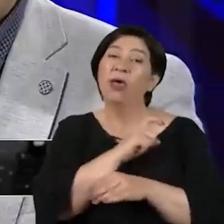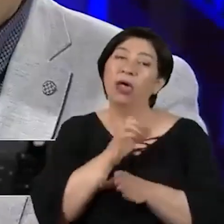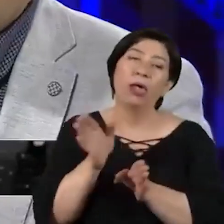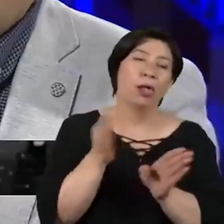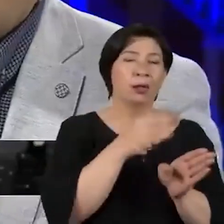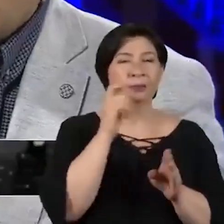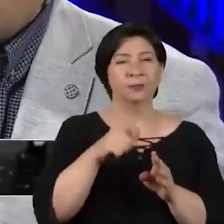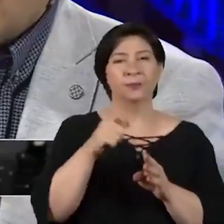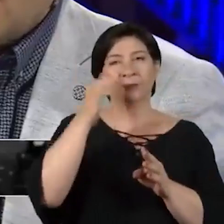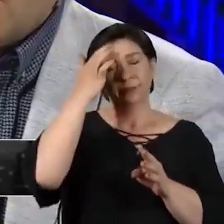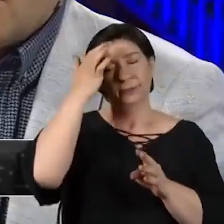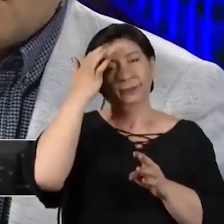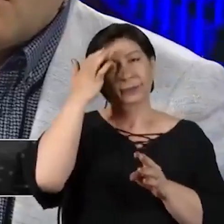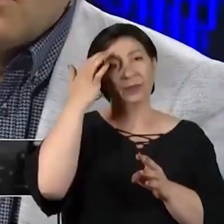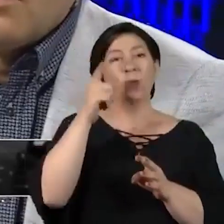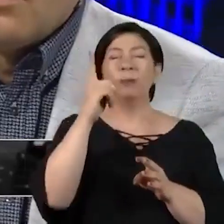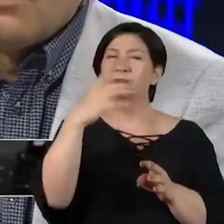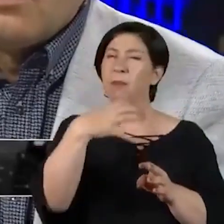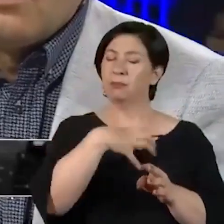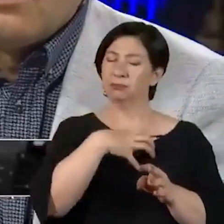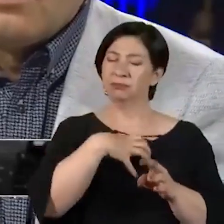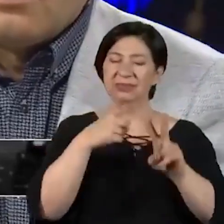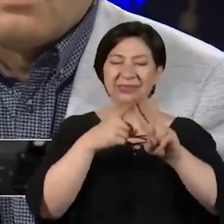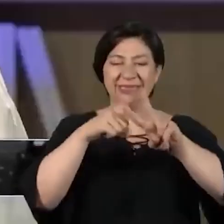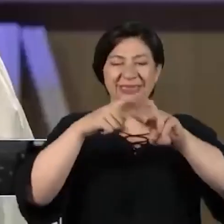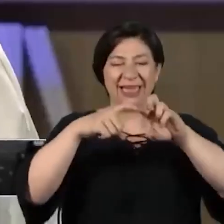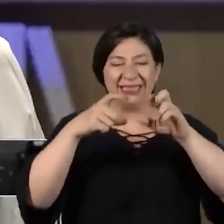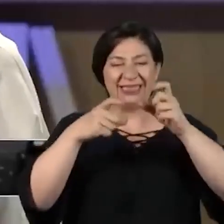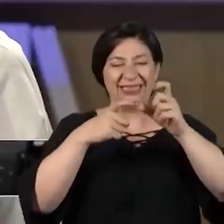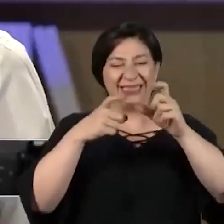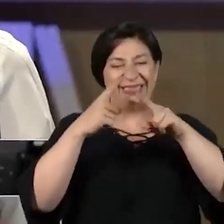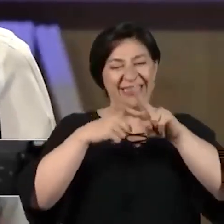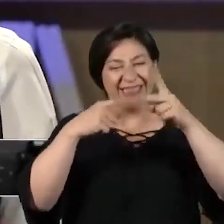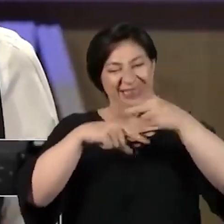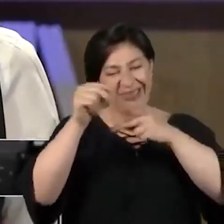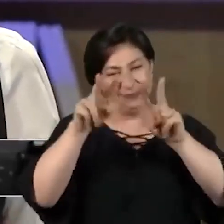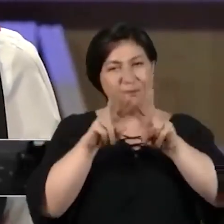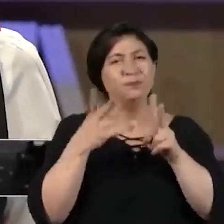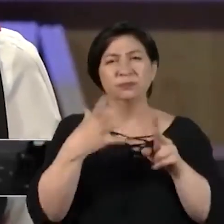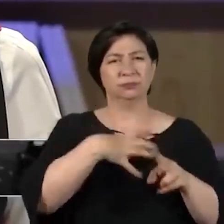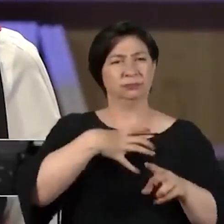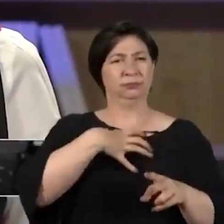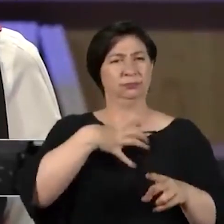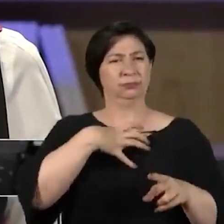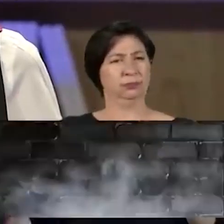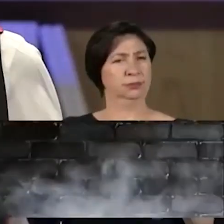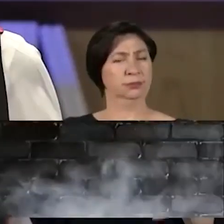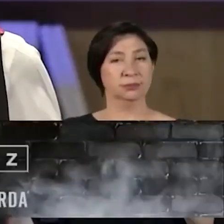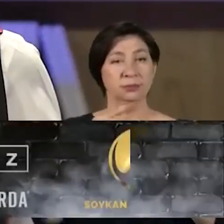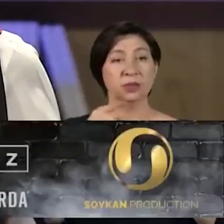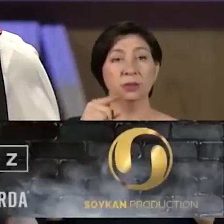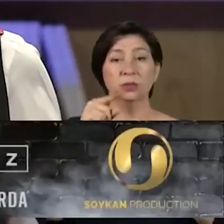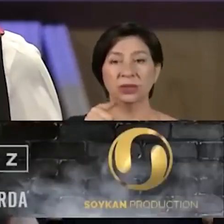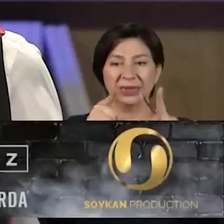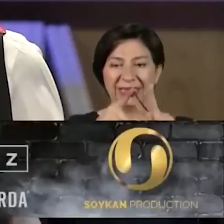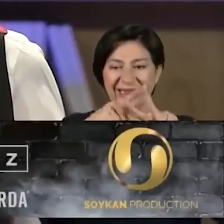Şu narsisizm dedik, evet. Ona da bir dokunalım diğer konuklarımıza söz vermeden önce. Bu tabii ki